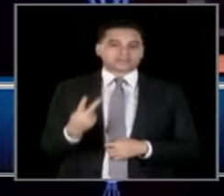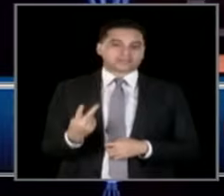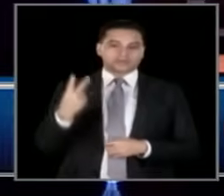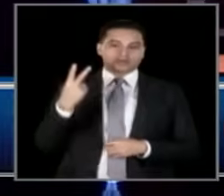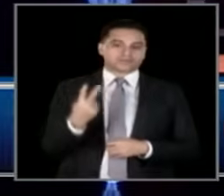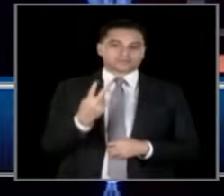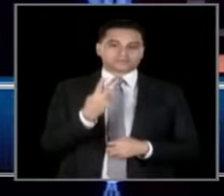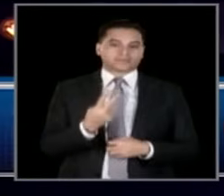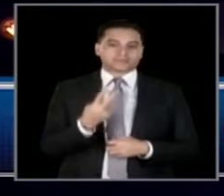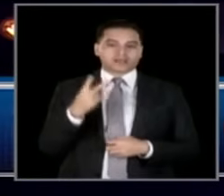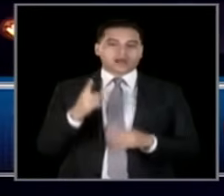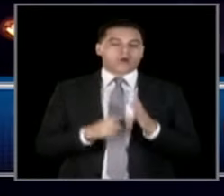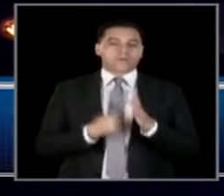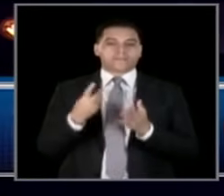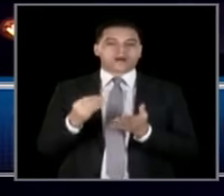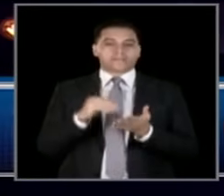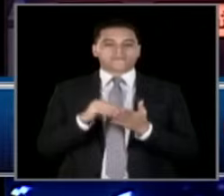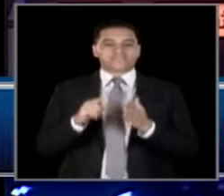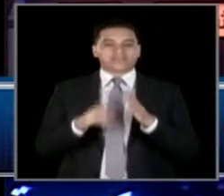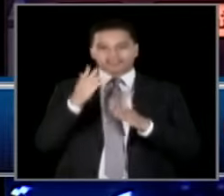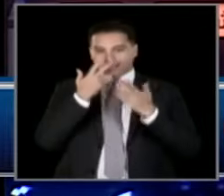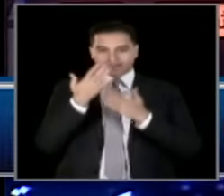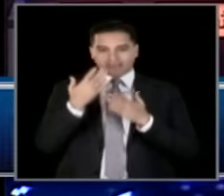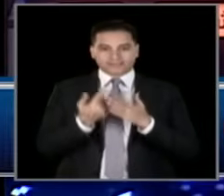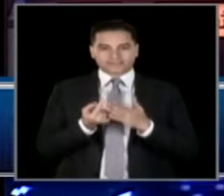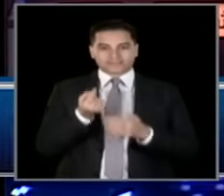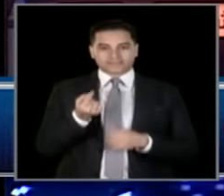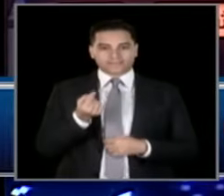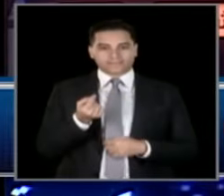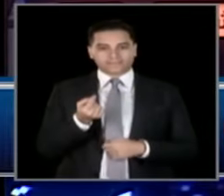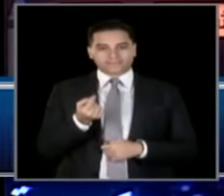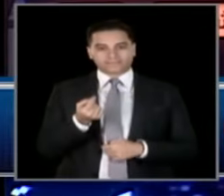83-77، كانت أول مرة في تاريخهم. إجابتك؟